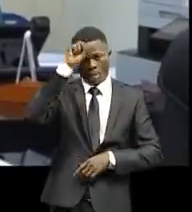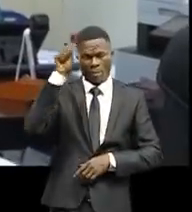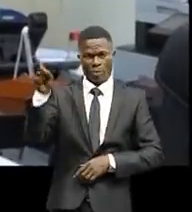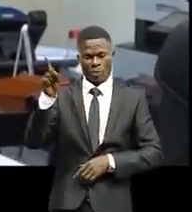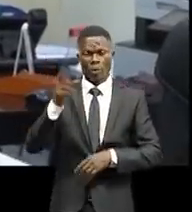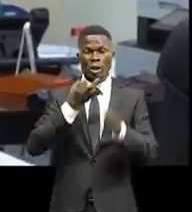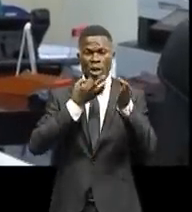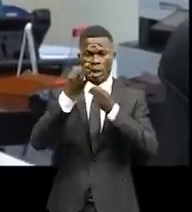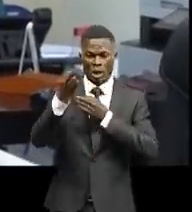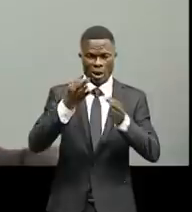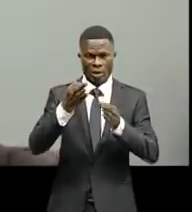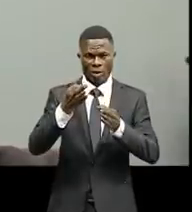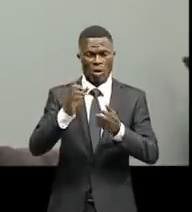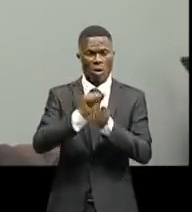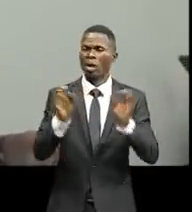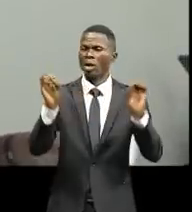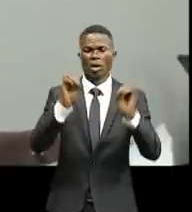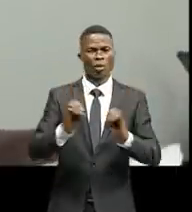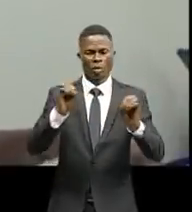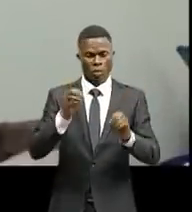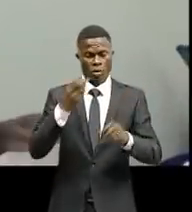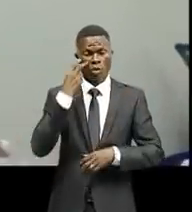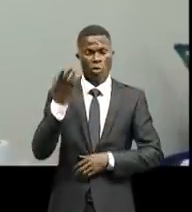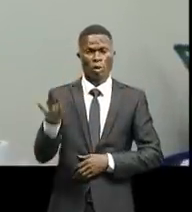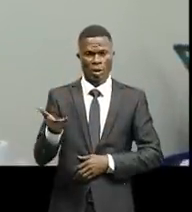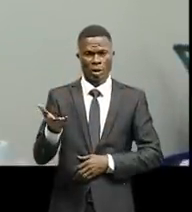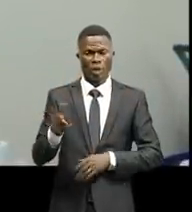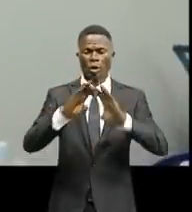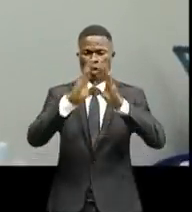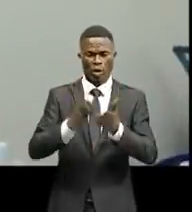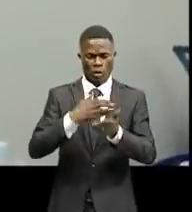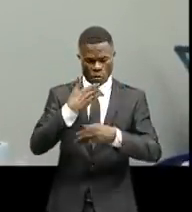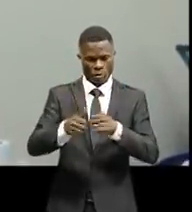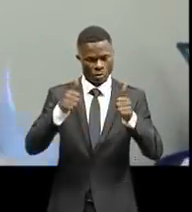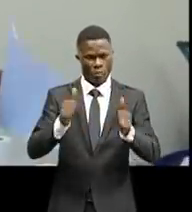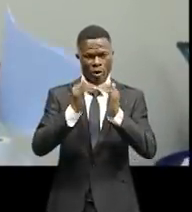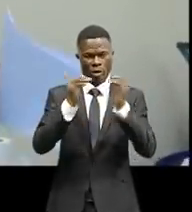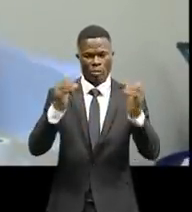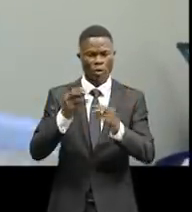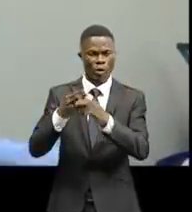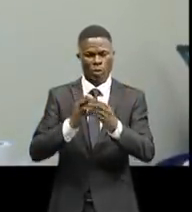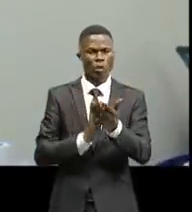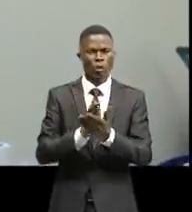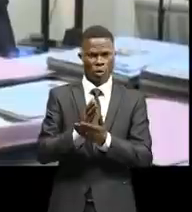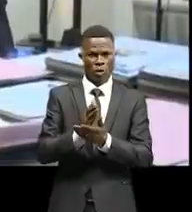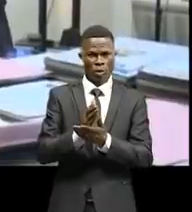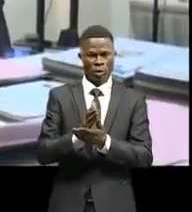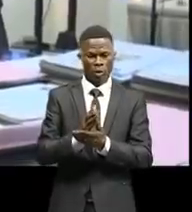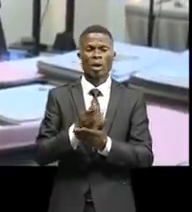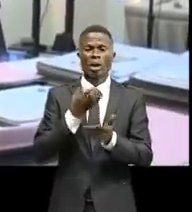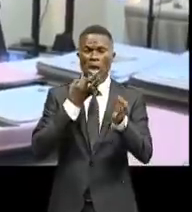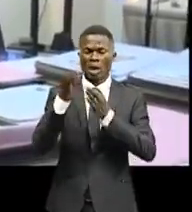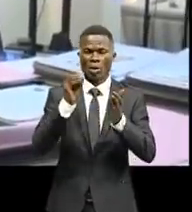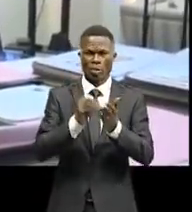Elle a indiqué qu'aucun incident n'a été signalé et que tout s'était déroulé dans la paix et la sérénité. Elle a